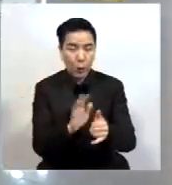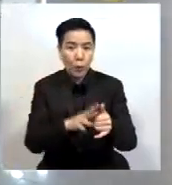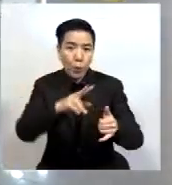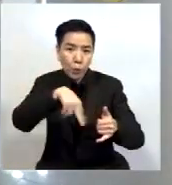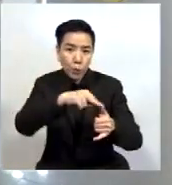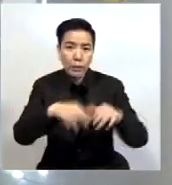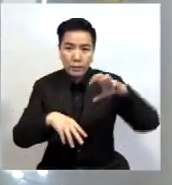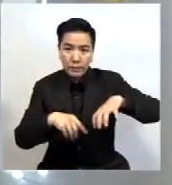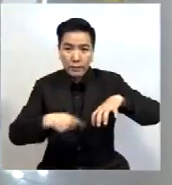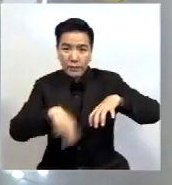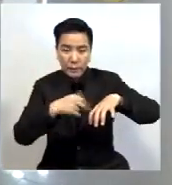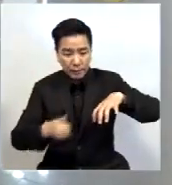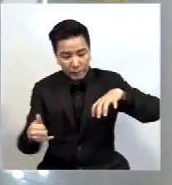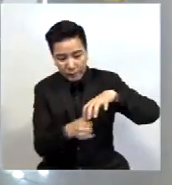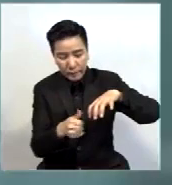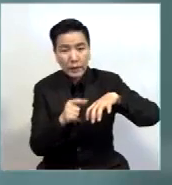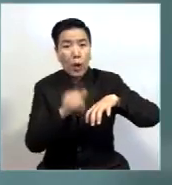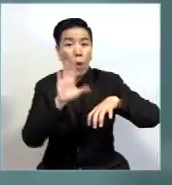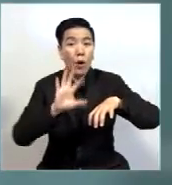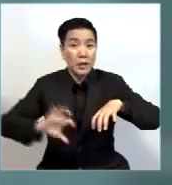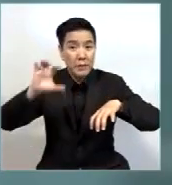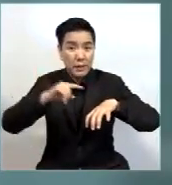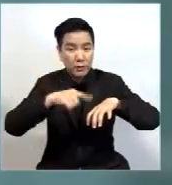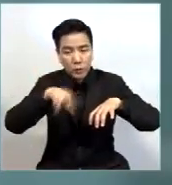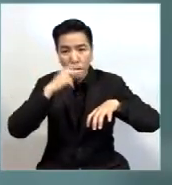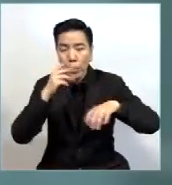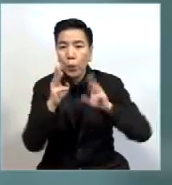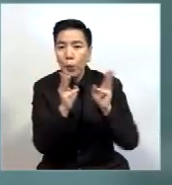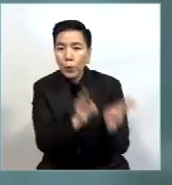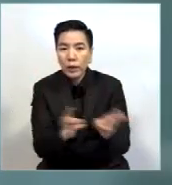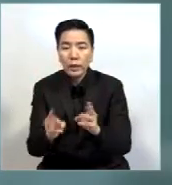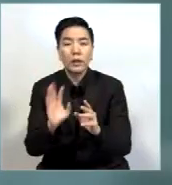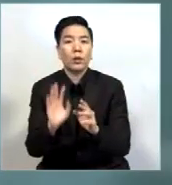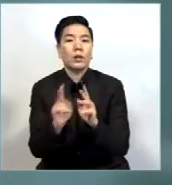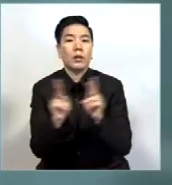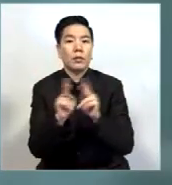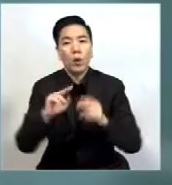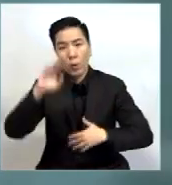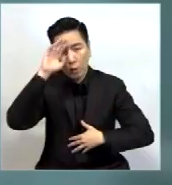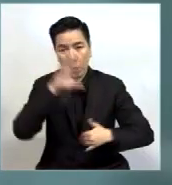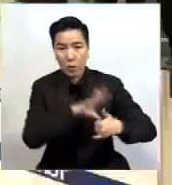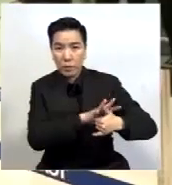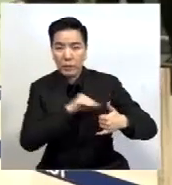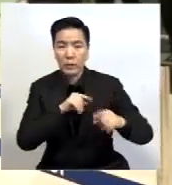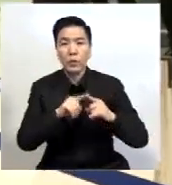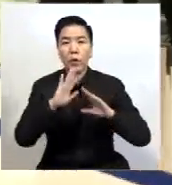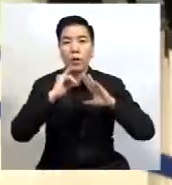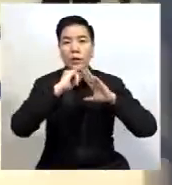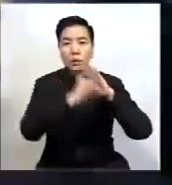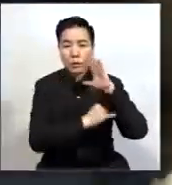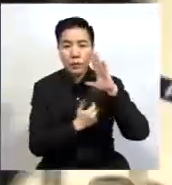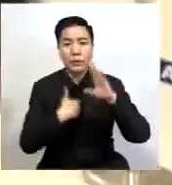านให้อยู่ในพื้นที่ควบคุมของรัฐบาลแล้วก็ผ่านกลไกของคณะกรรมการโรคติดต่อในระดับจังหวัด